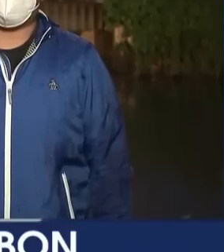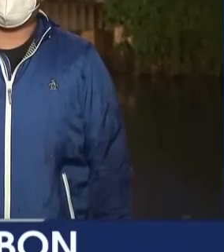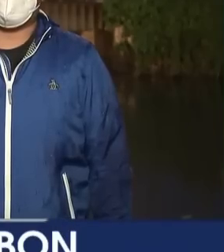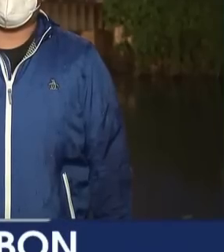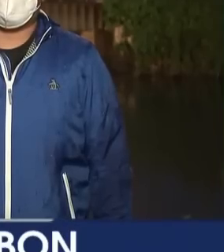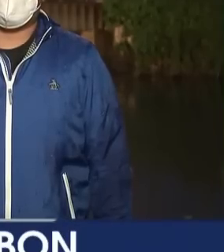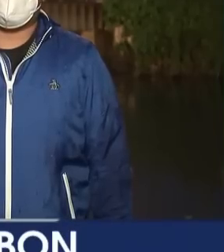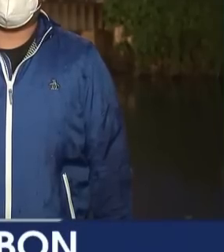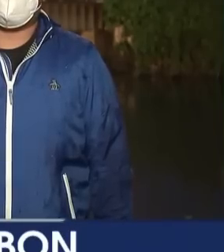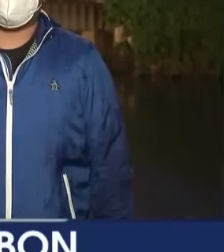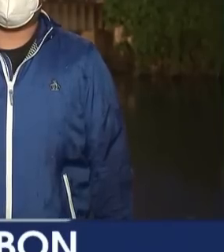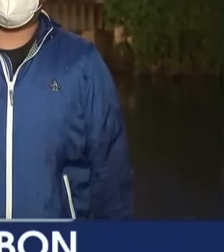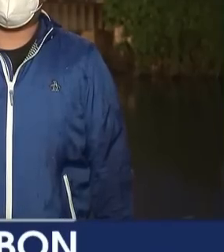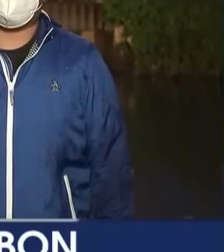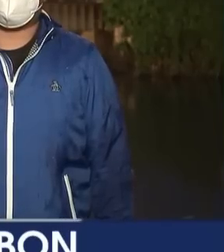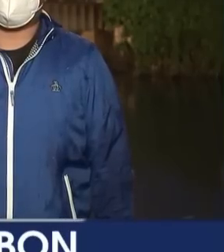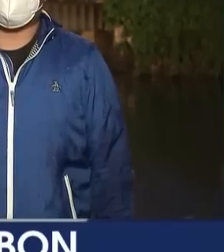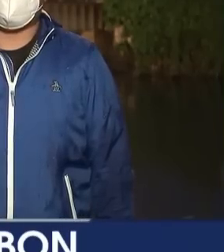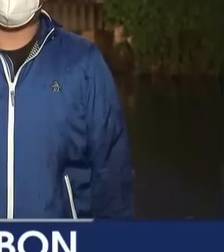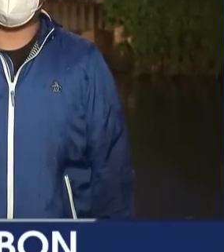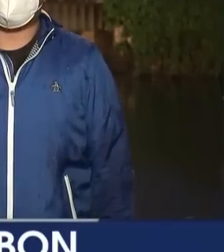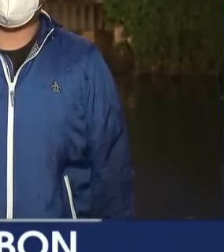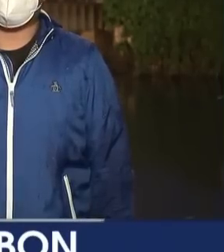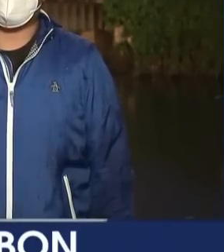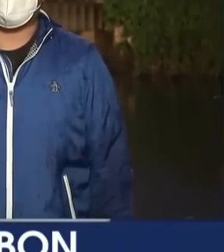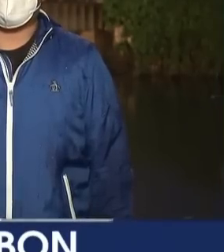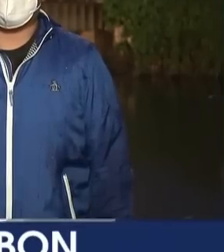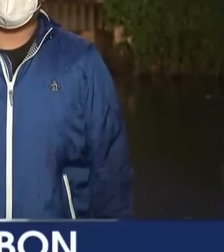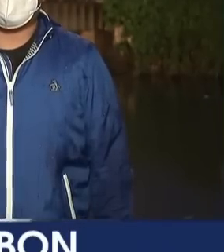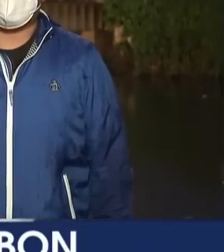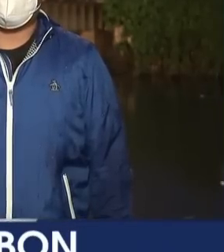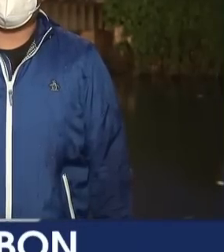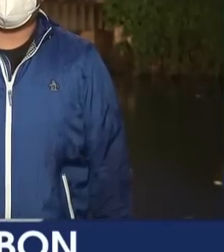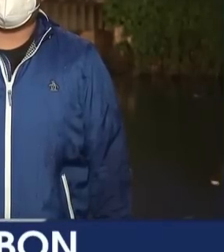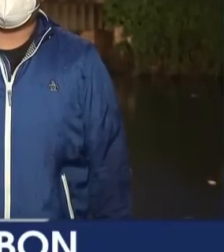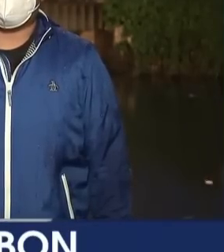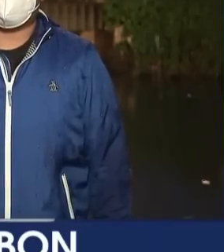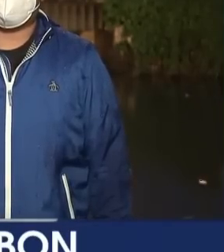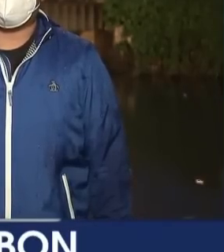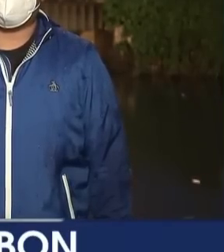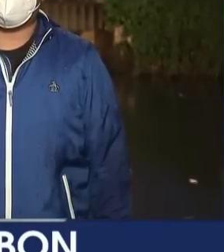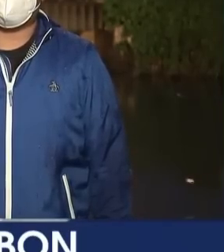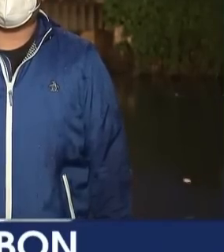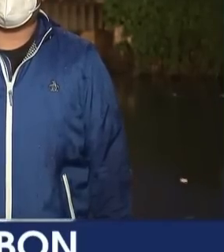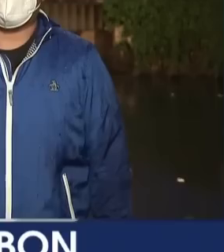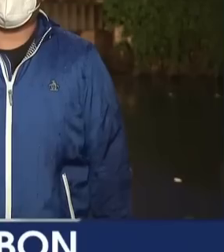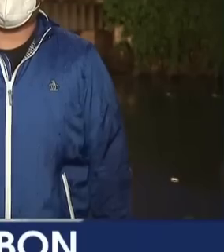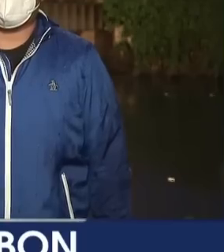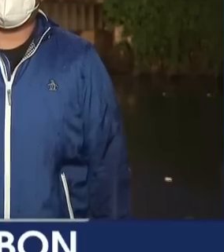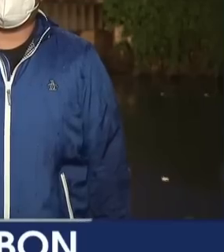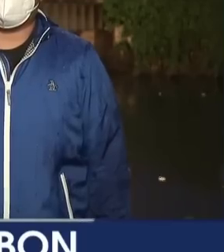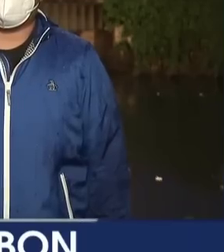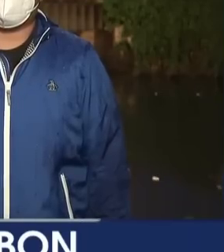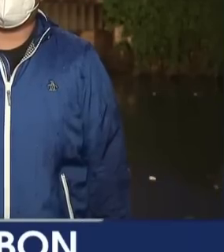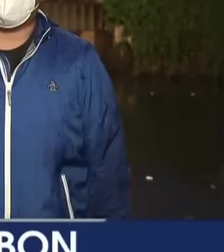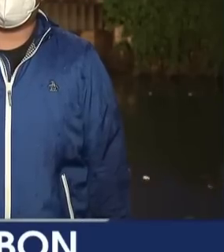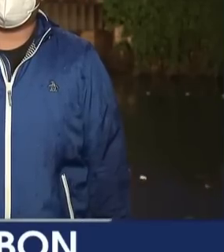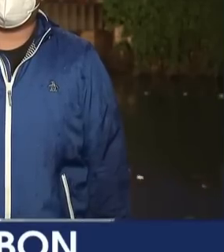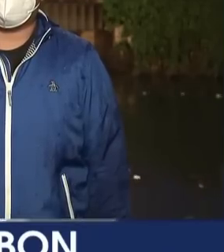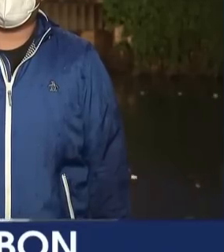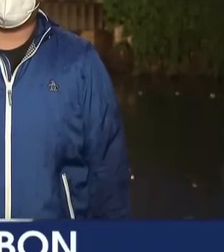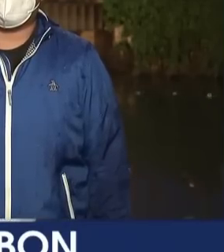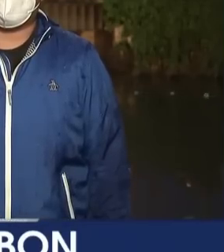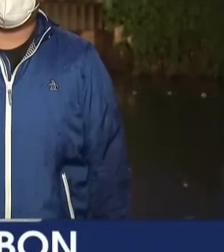mga pinakahuling balita mula sa Cagayan, Ilocos, Isabela, Zambales at maging dito sa Metro